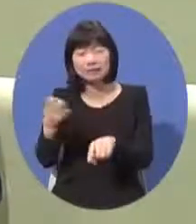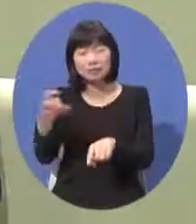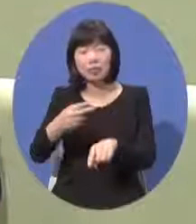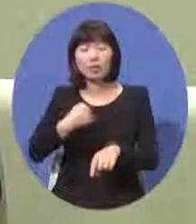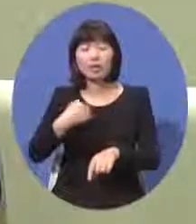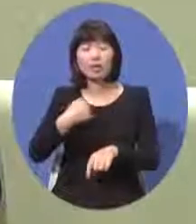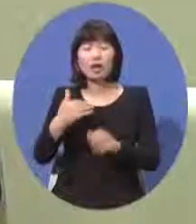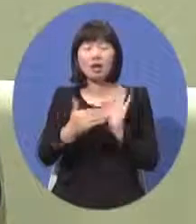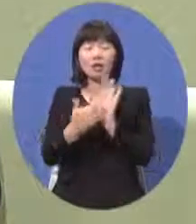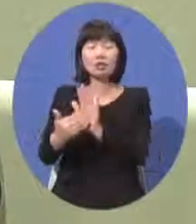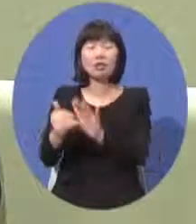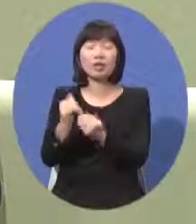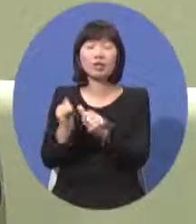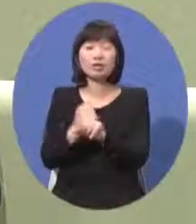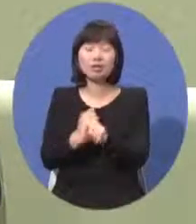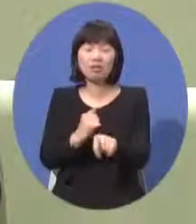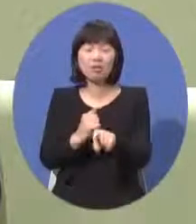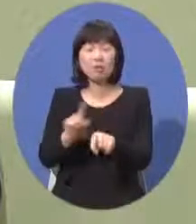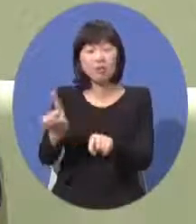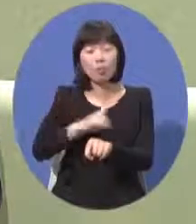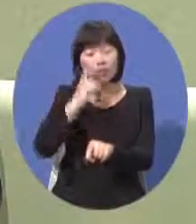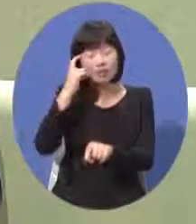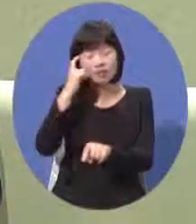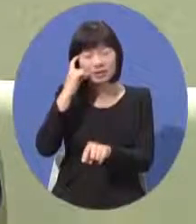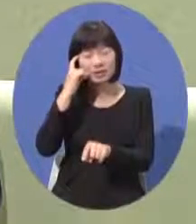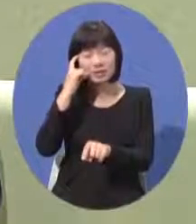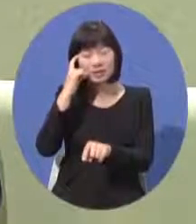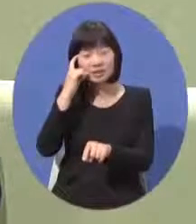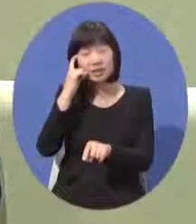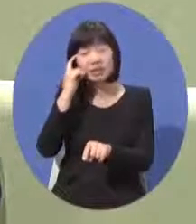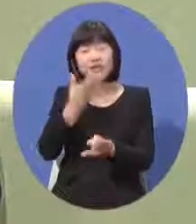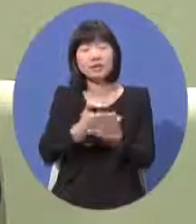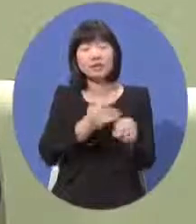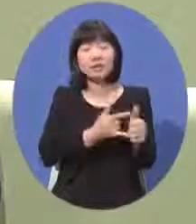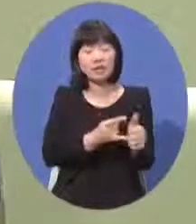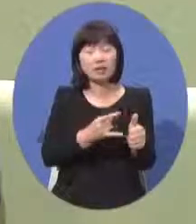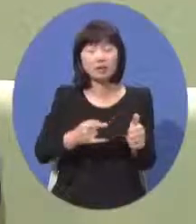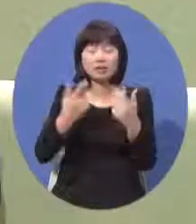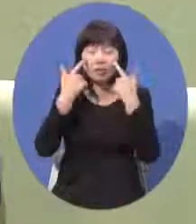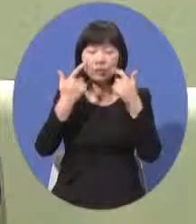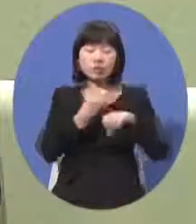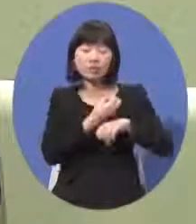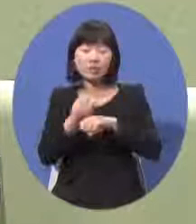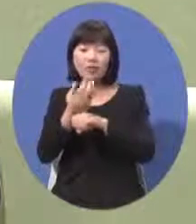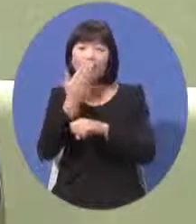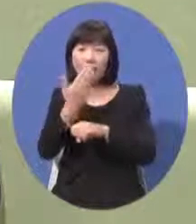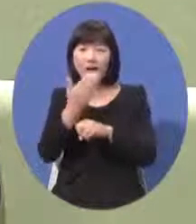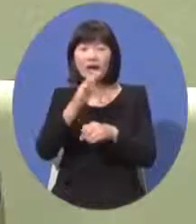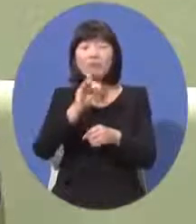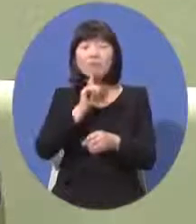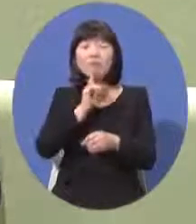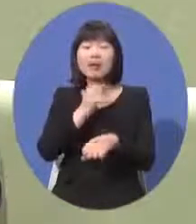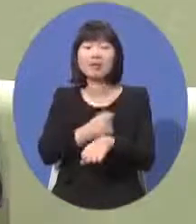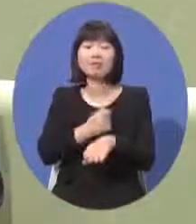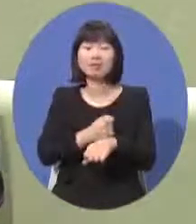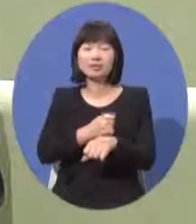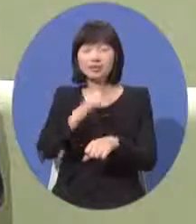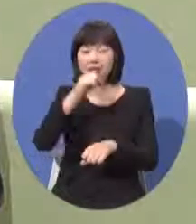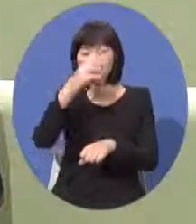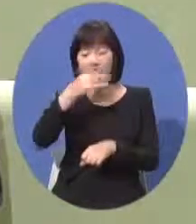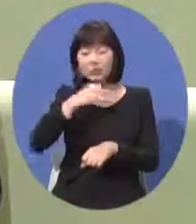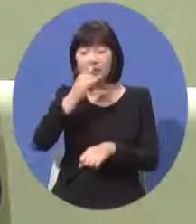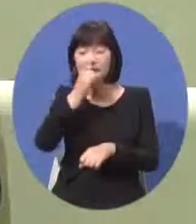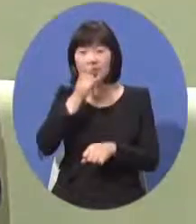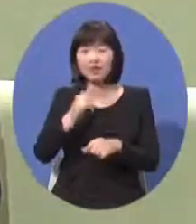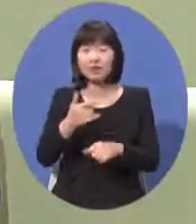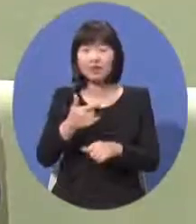내가 거절하는 거, 거부하는 것은 무엇인지 상대방한테 정확히 전달하도록 얘기를 해주시는 게 좋고요. 근데 이게